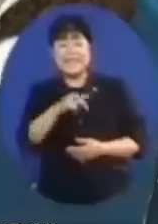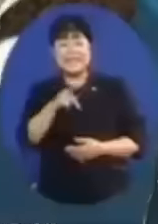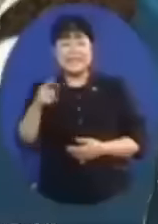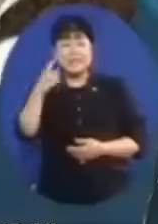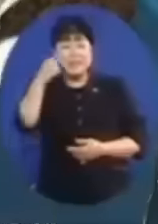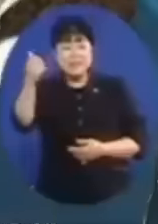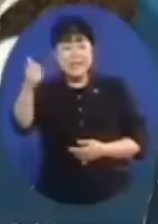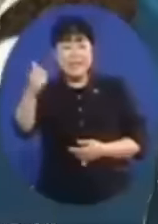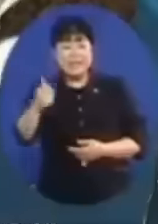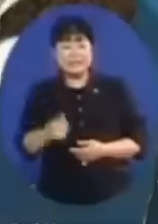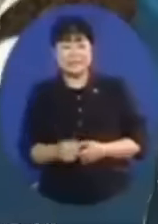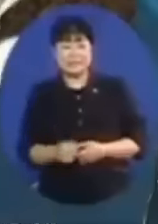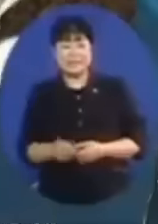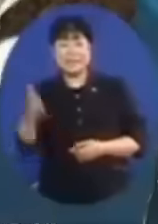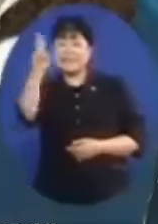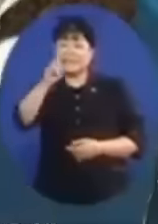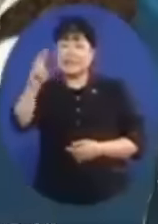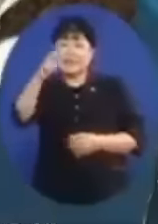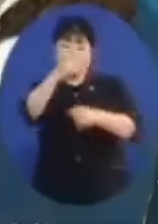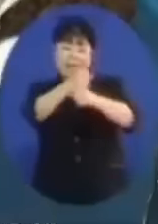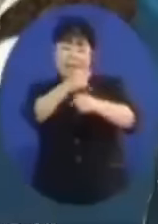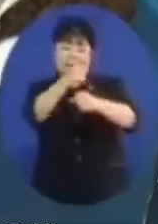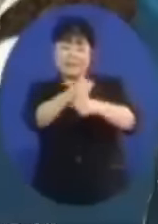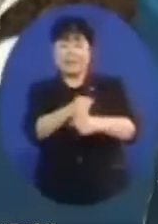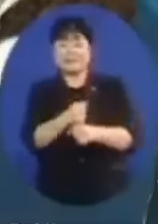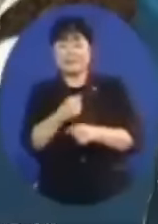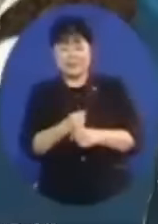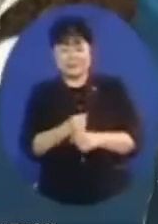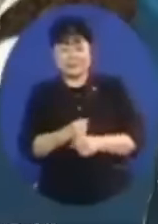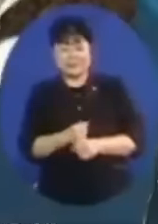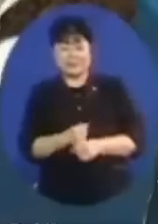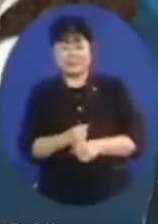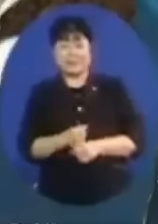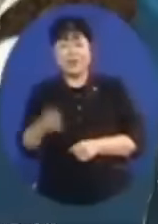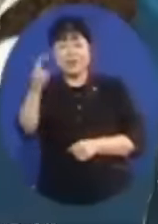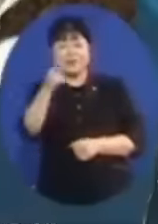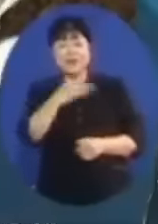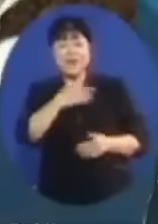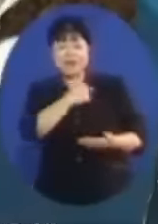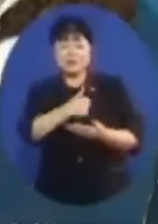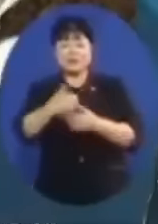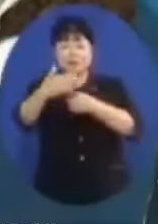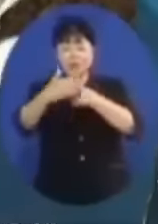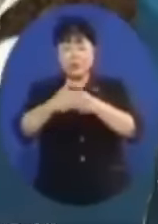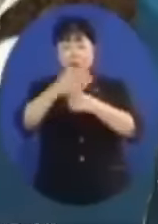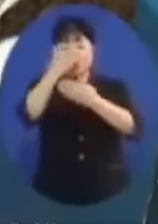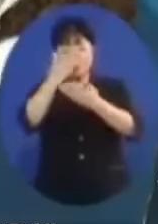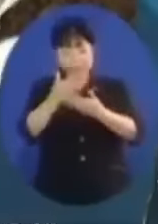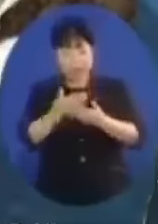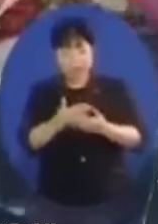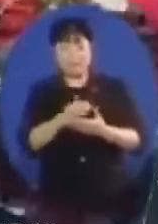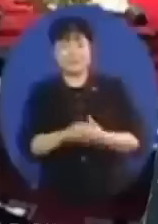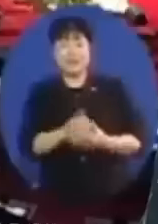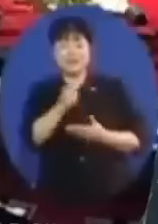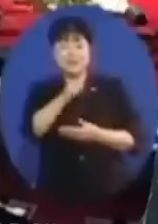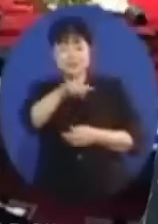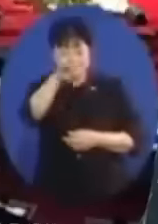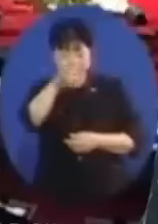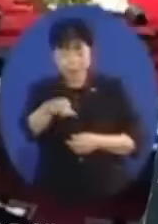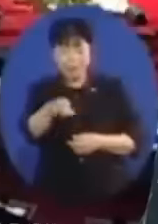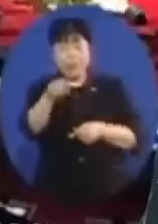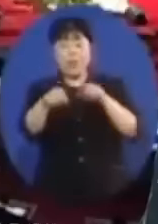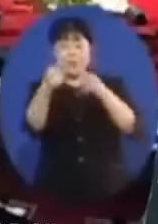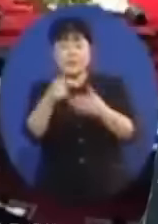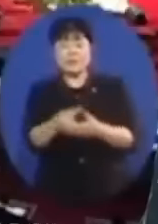목사님이 작곡을 해서 탄생한 곡이 나 주의 도움 받고자 주 앞에